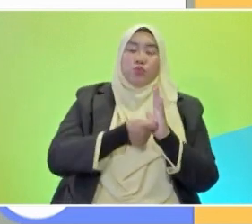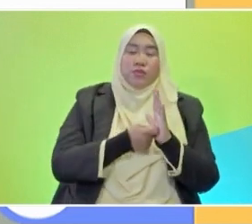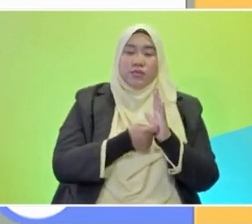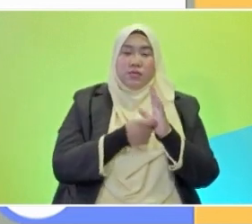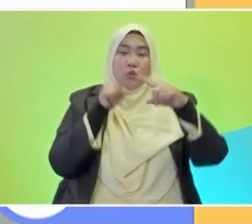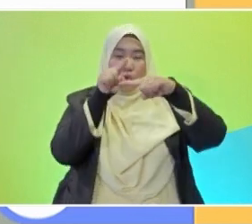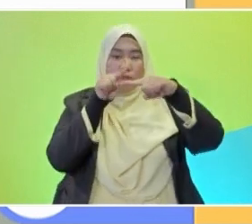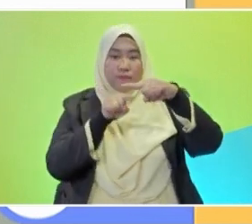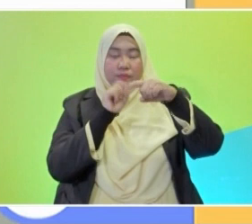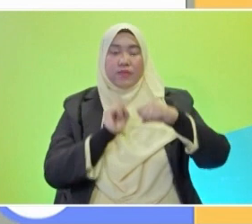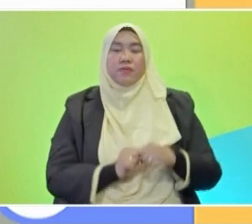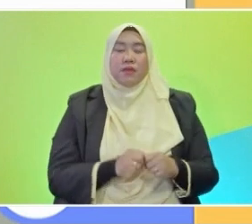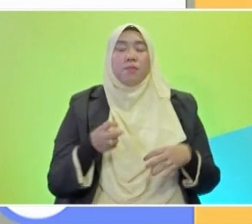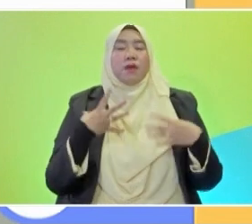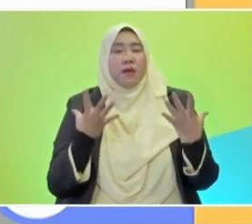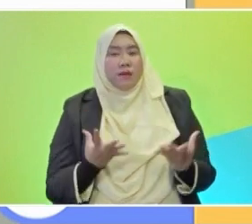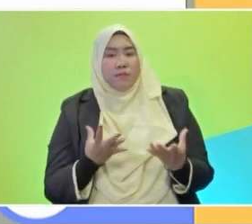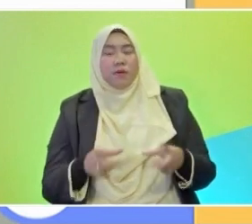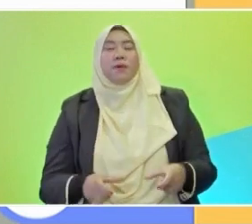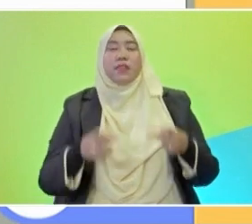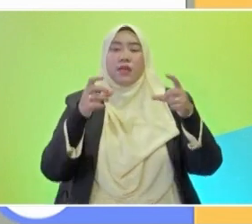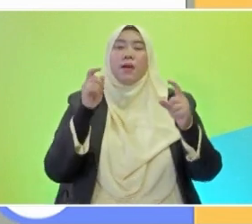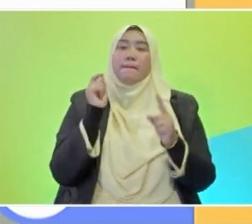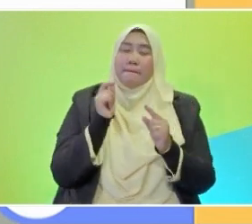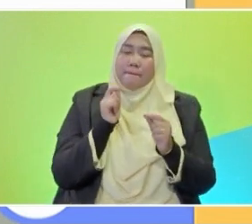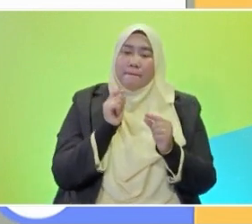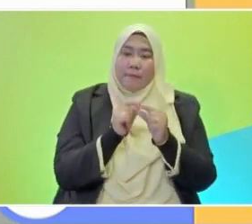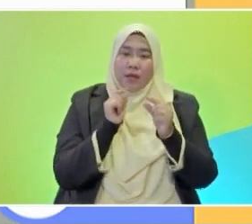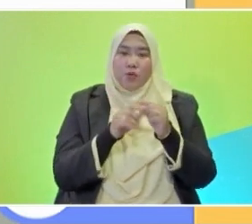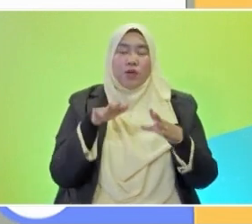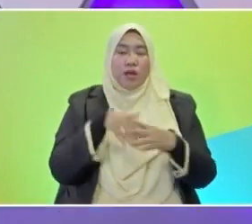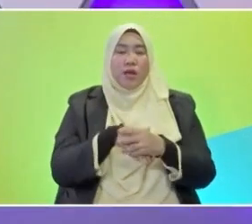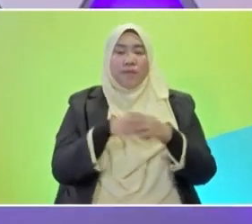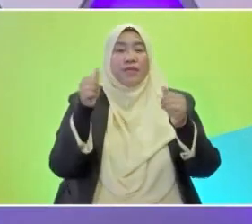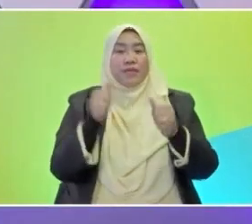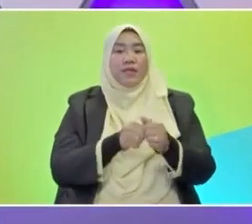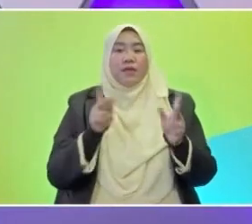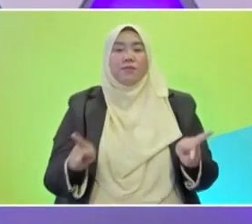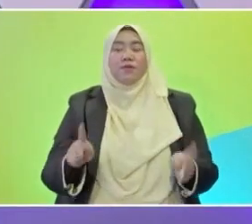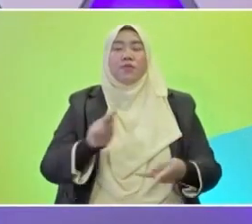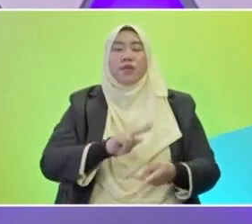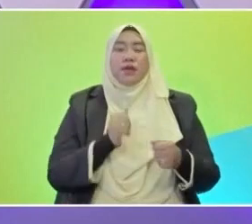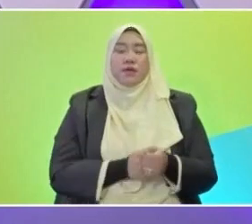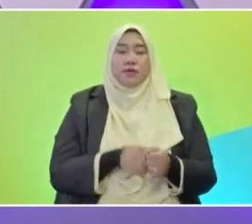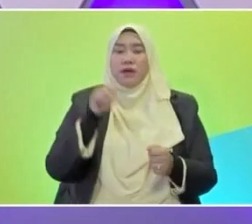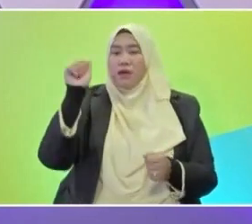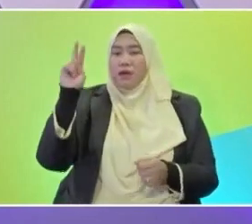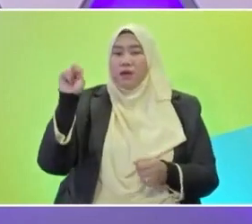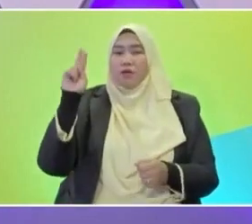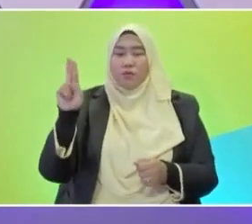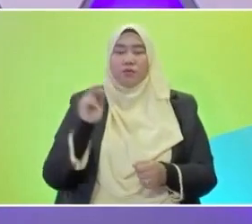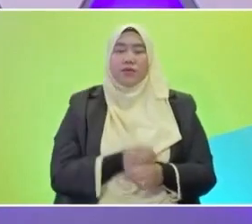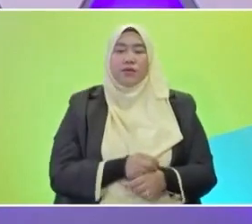baik berapa batang kah paku yang ada di dalam setiap kita jadi di situ anunya ialah